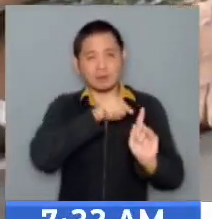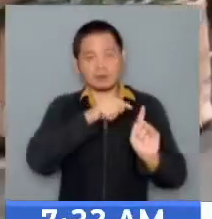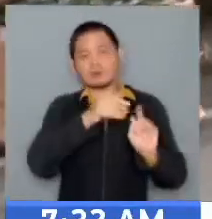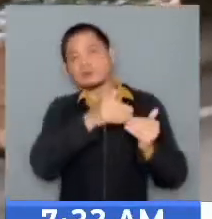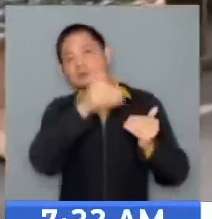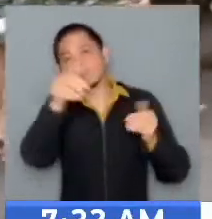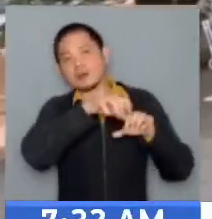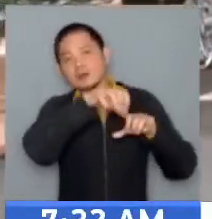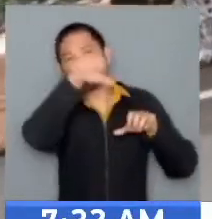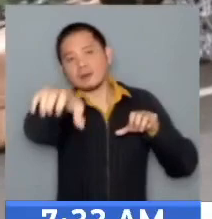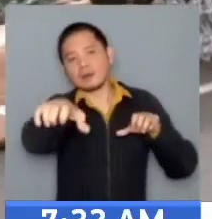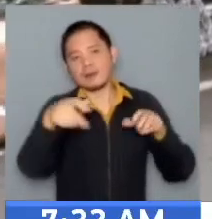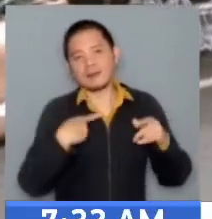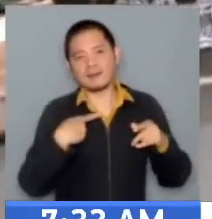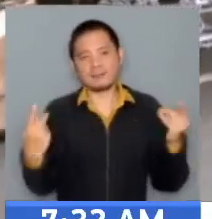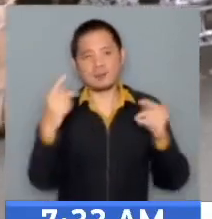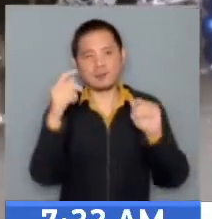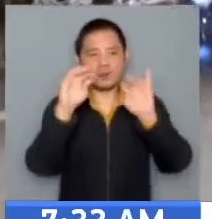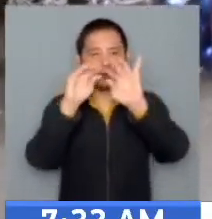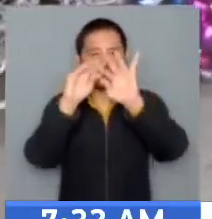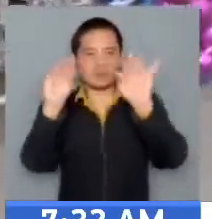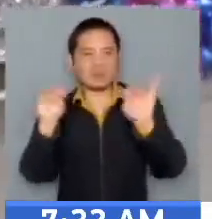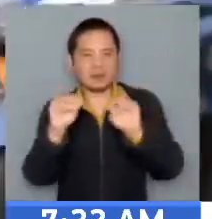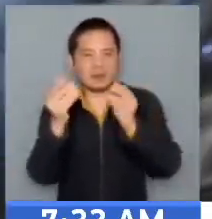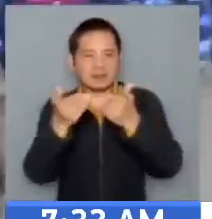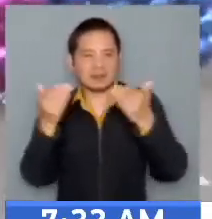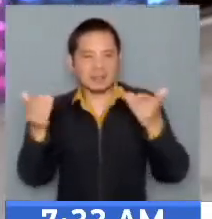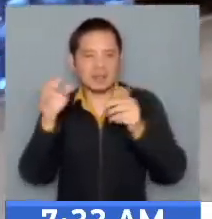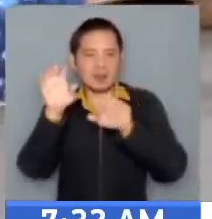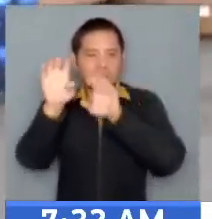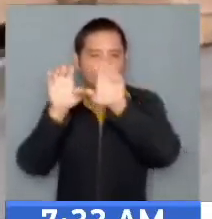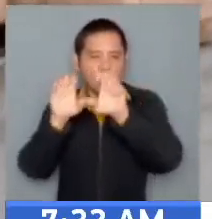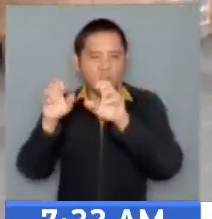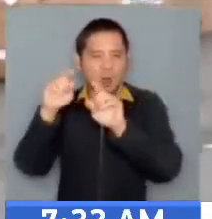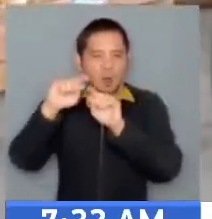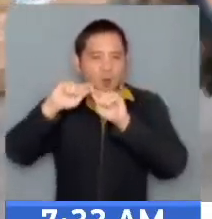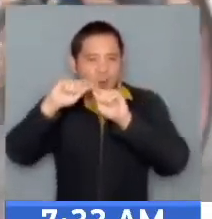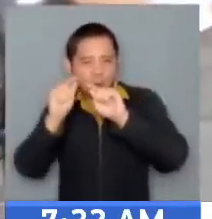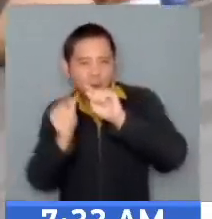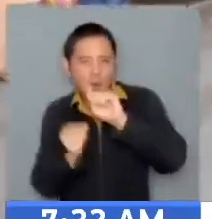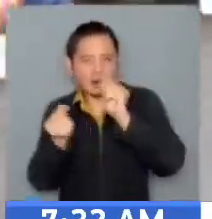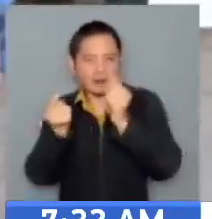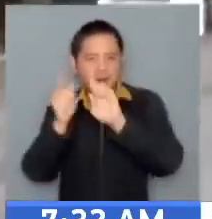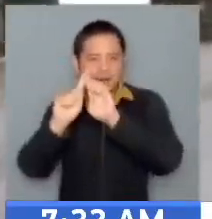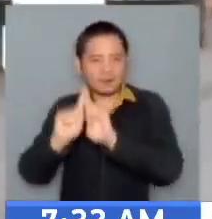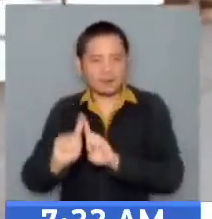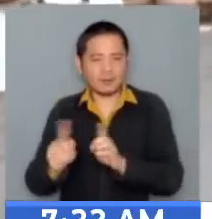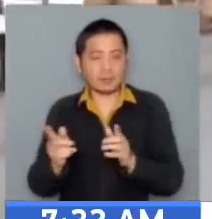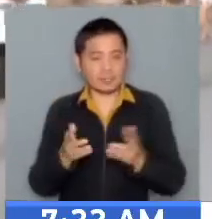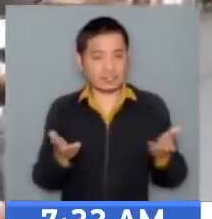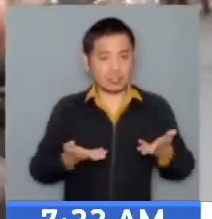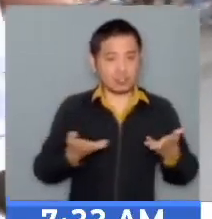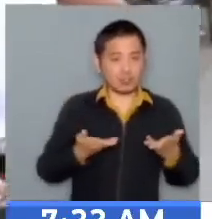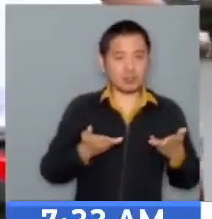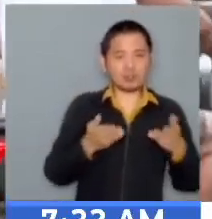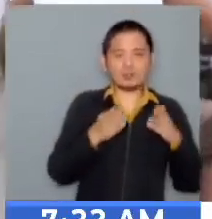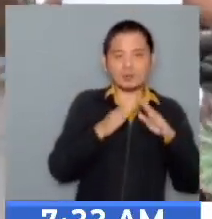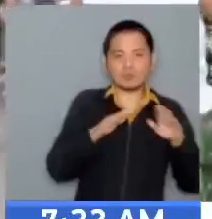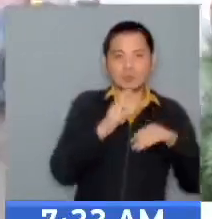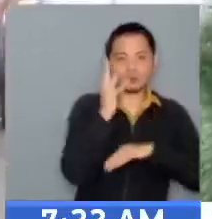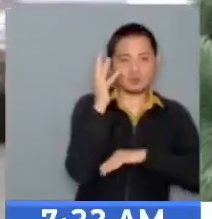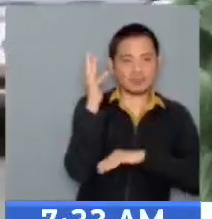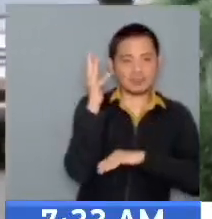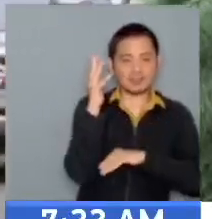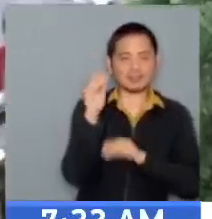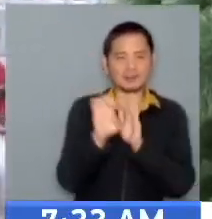Christmas ornaments. Samantalang dito naman sa tawid ay nandito naman po yung mga Christmas tree. Tulad halimbawa, nito ipapakita natin na